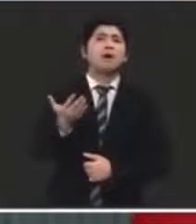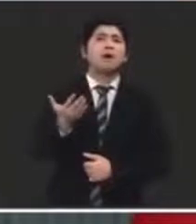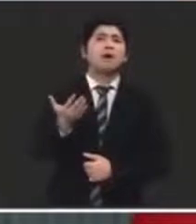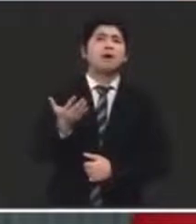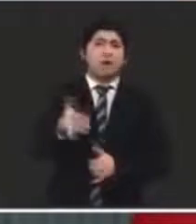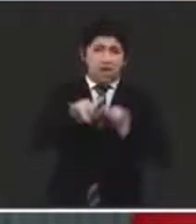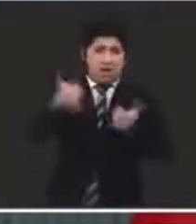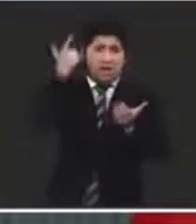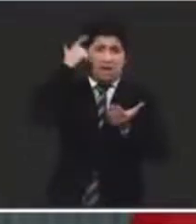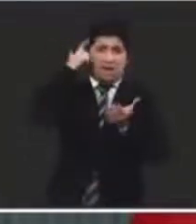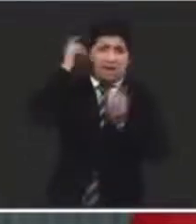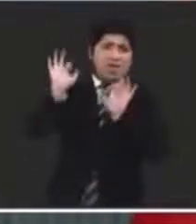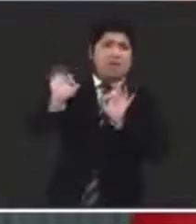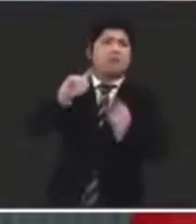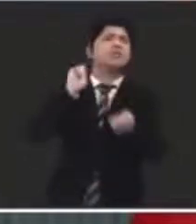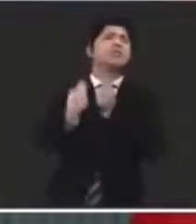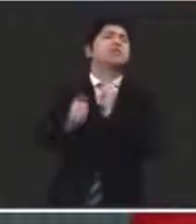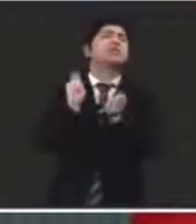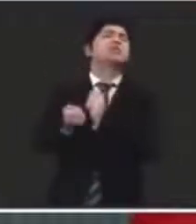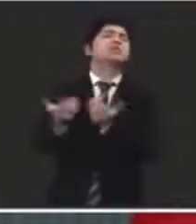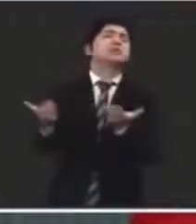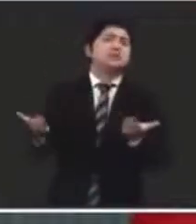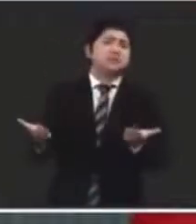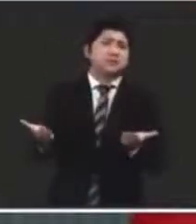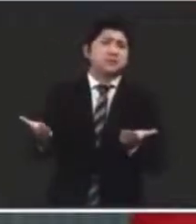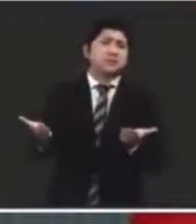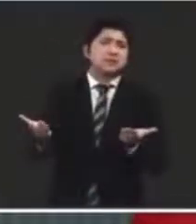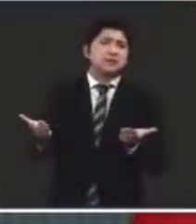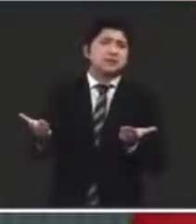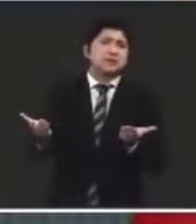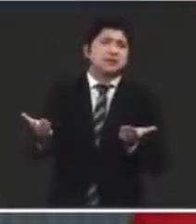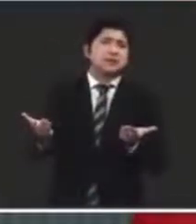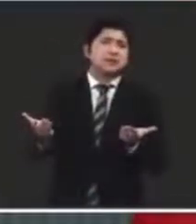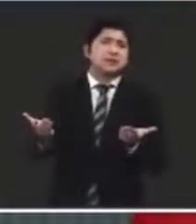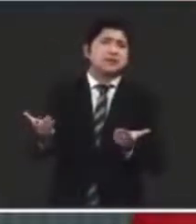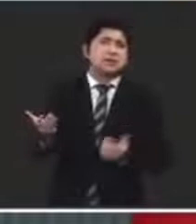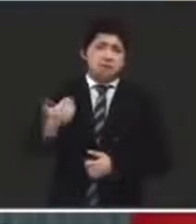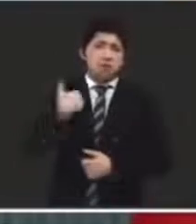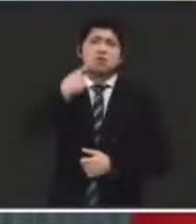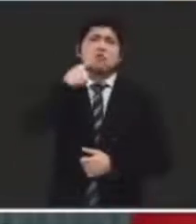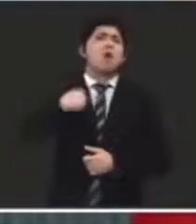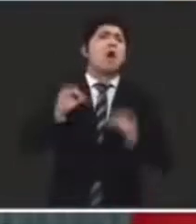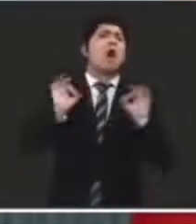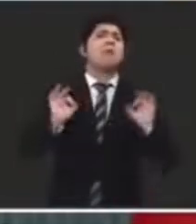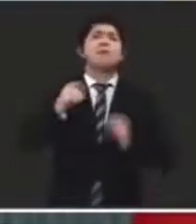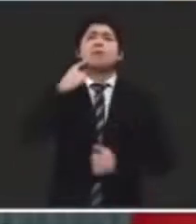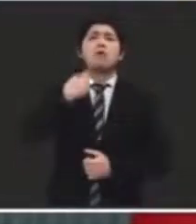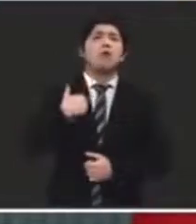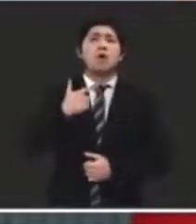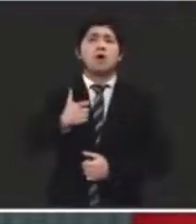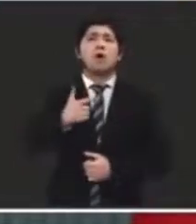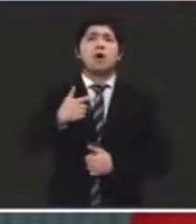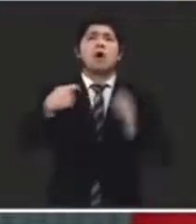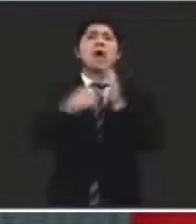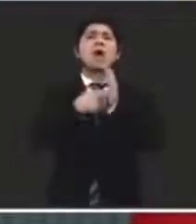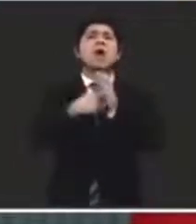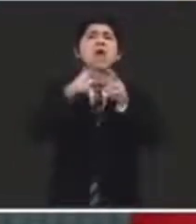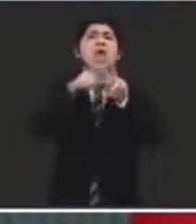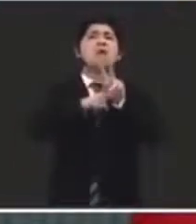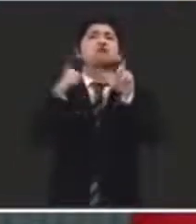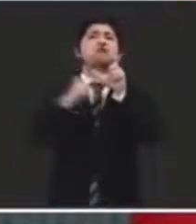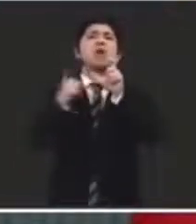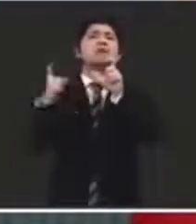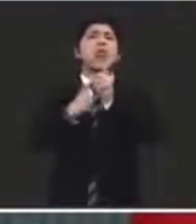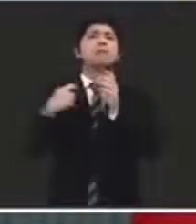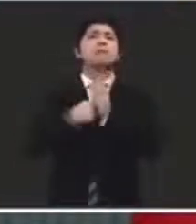aynı kafa değişen bir şey yok Bana dedikleri şey şu adını niye Yavuz Sultan Selim